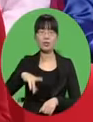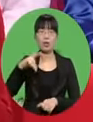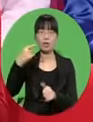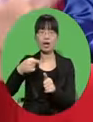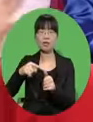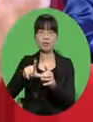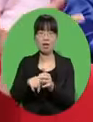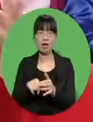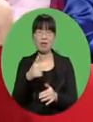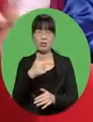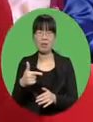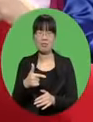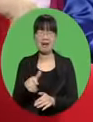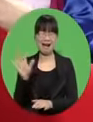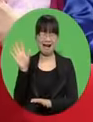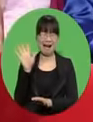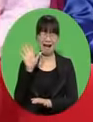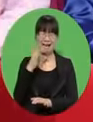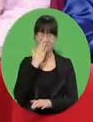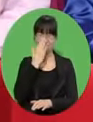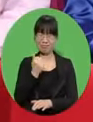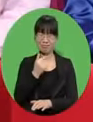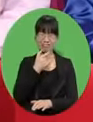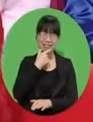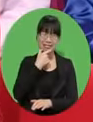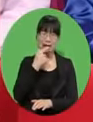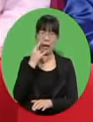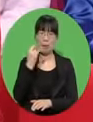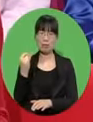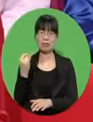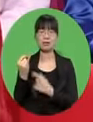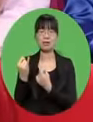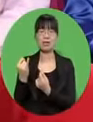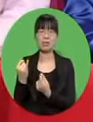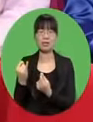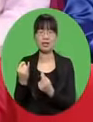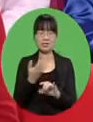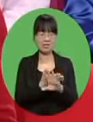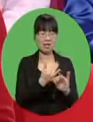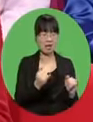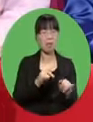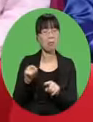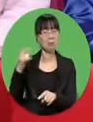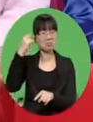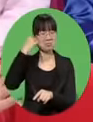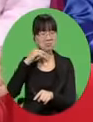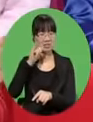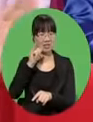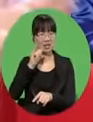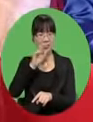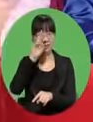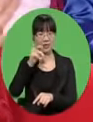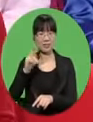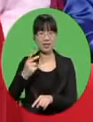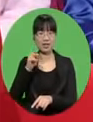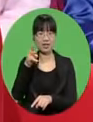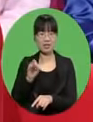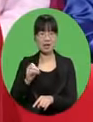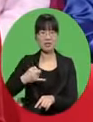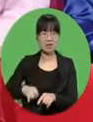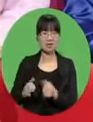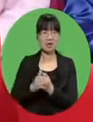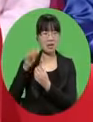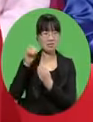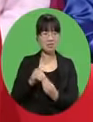가르쳤을 때 너무 애가 막 안 알려들고 저 어머니처럼 똑같았어요. 남들은 에휴 감각이 있겠지. 박현영 씨 딸이니까.